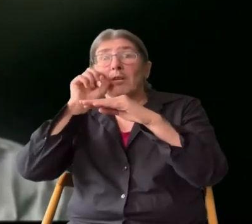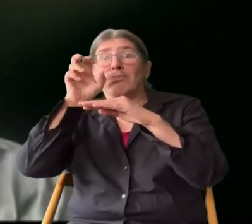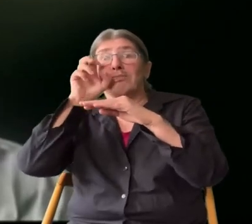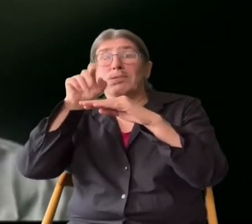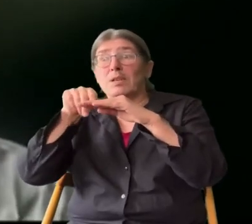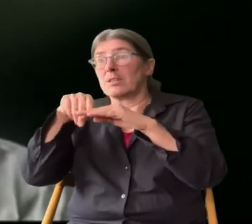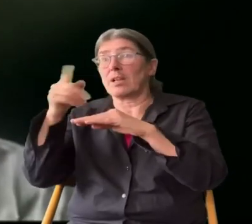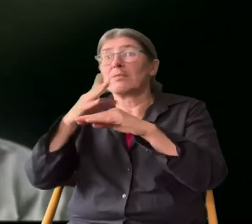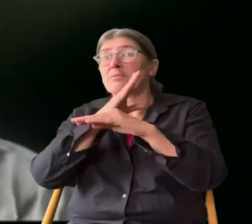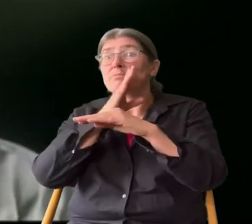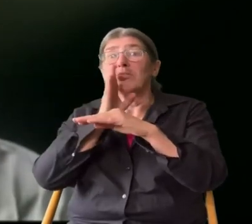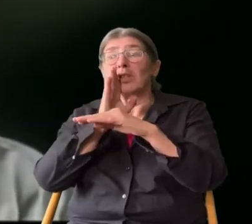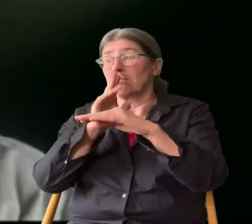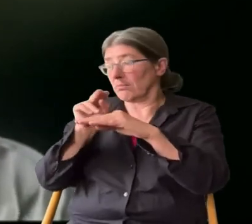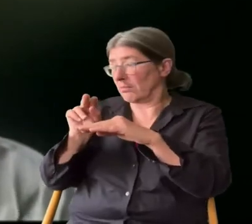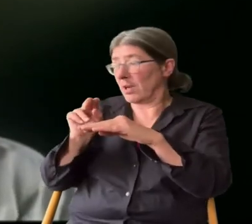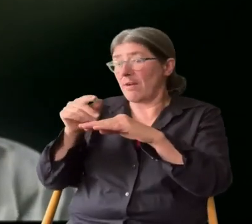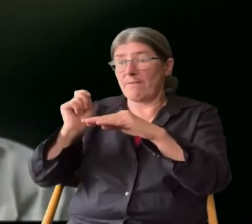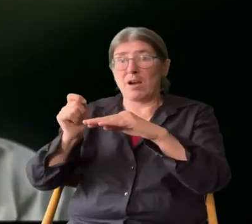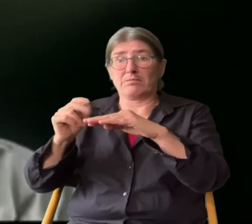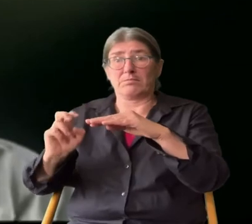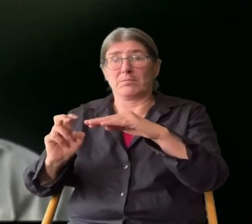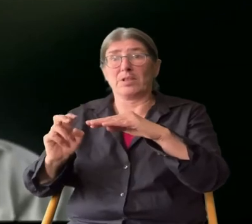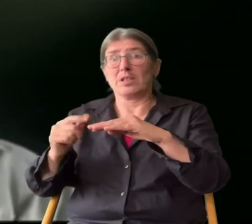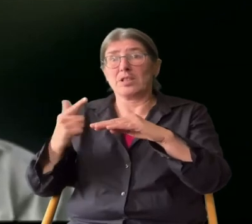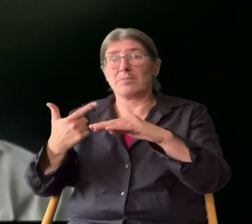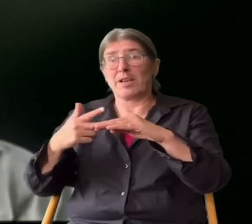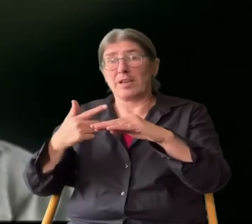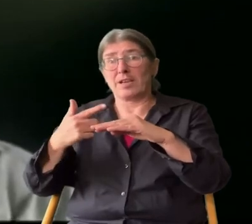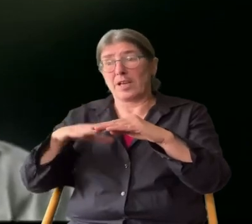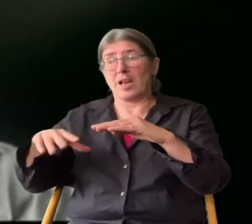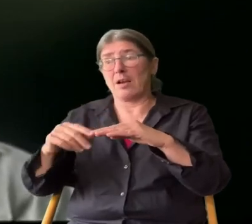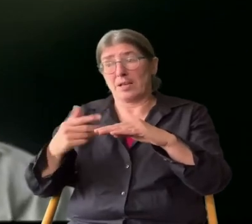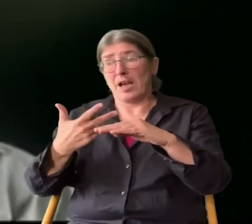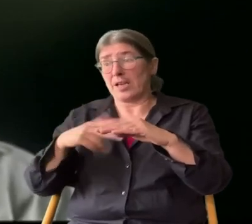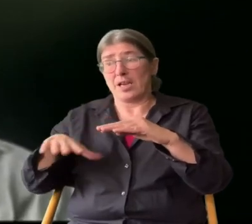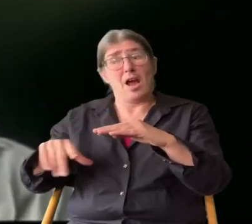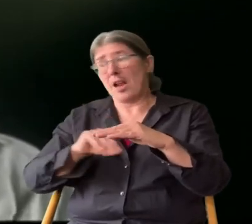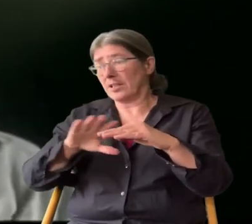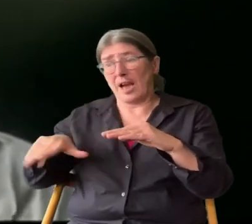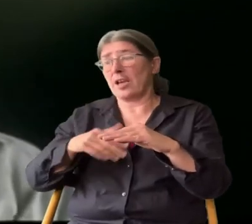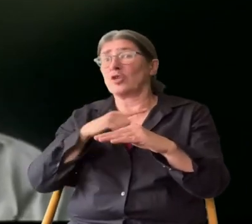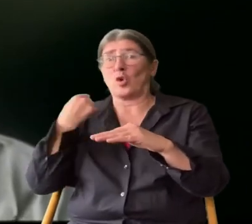Und da lag die Mutter, oder besser, saß so im Wagen und hatte 2 Kinder und alle 3 waren tot.